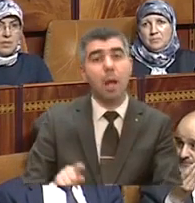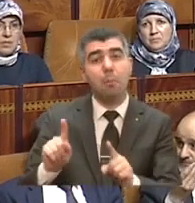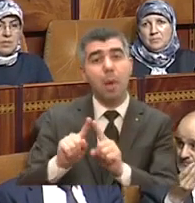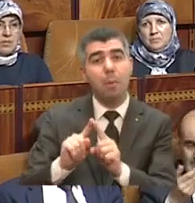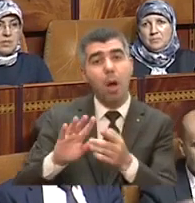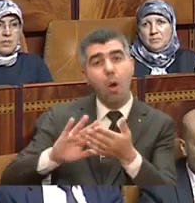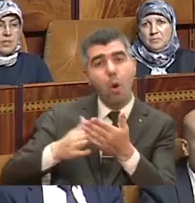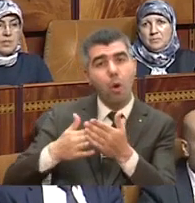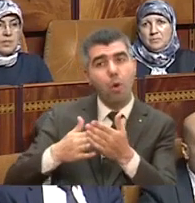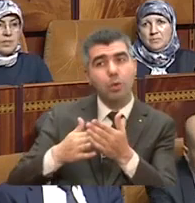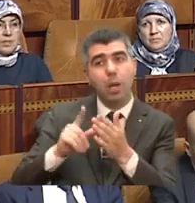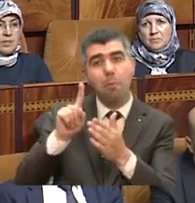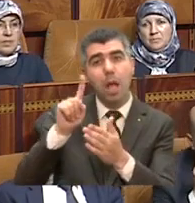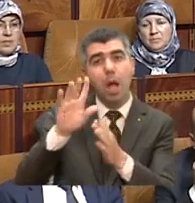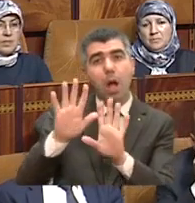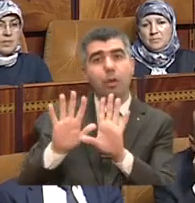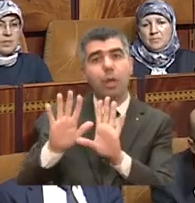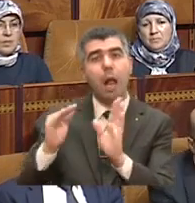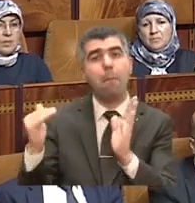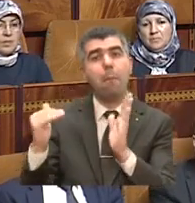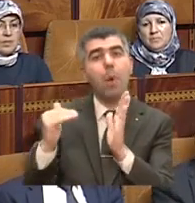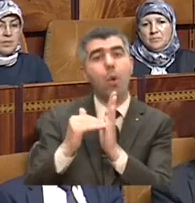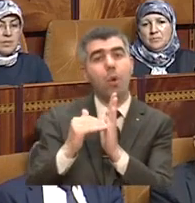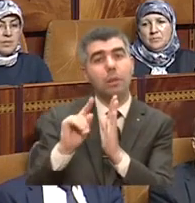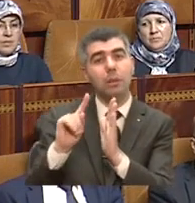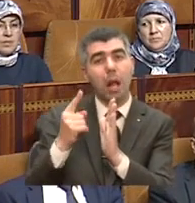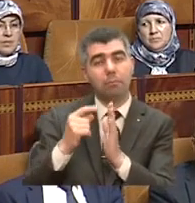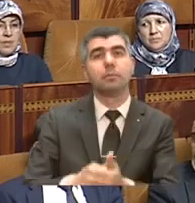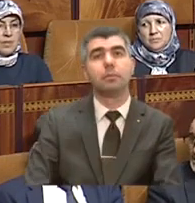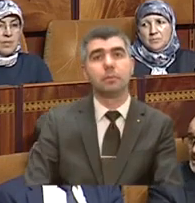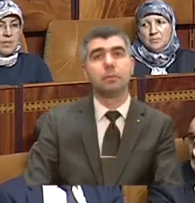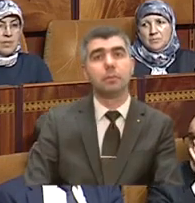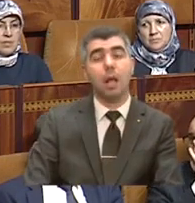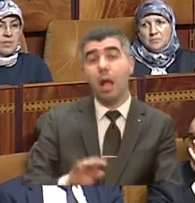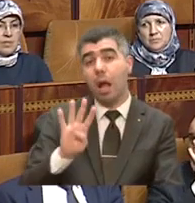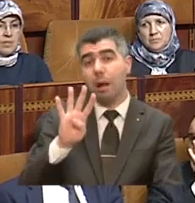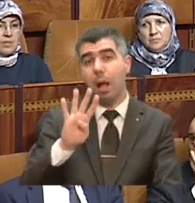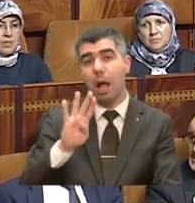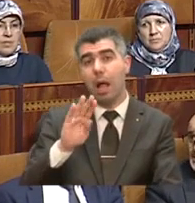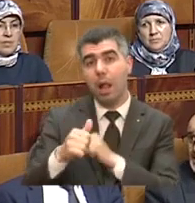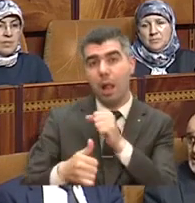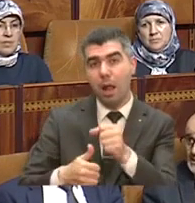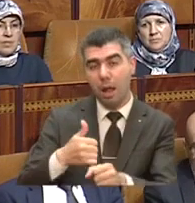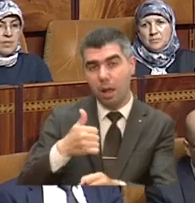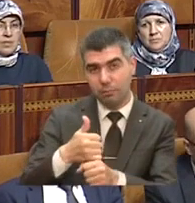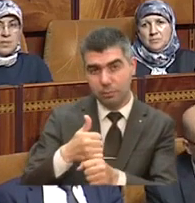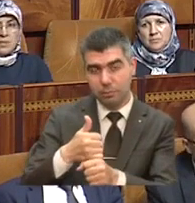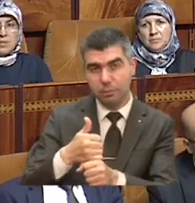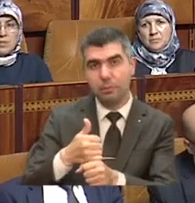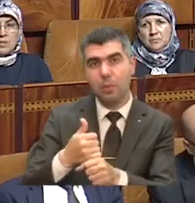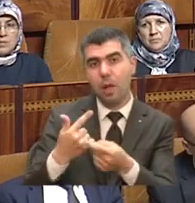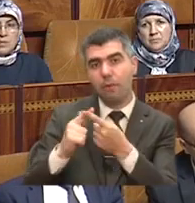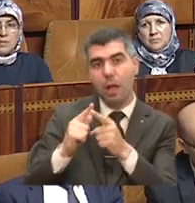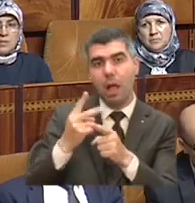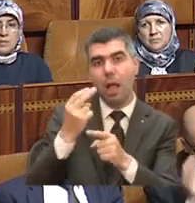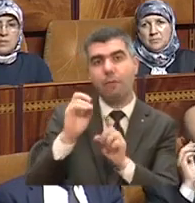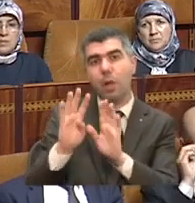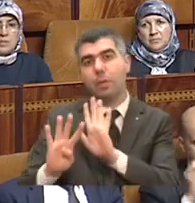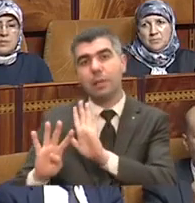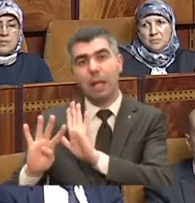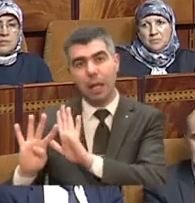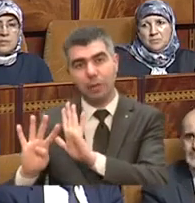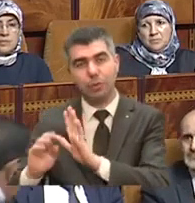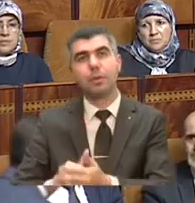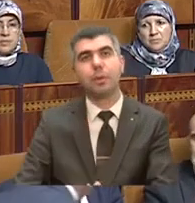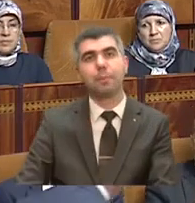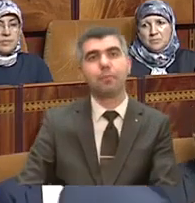هو 210 الملايين. مدة الإنجاز ديال الدراسات 4 سنوات، وكان آخر الأجل اللي خاصها تكمل فيها الدراسات هي 2019. حنا بقى